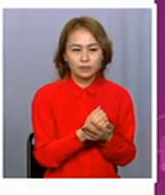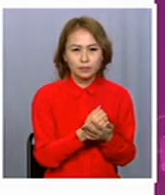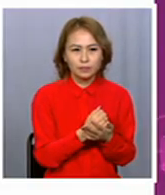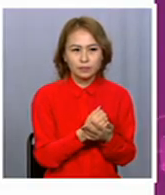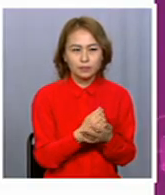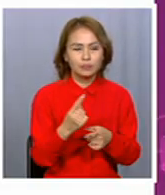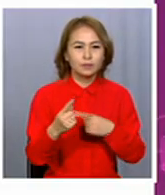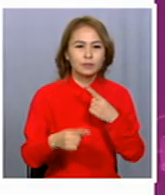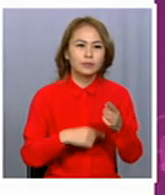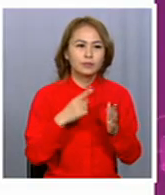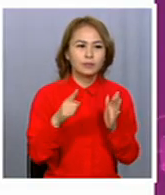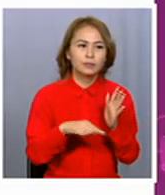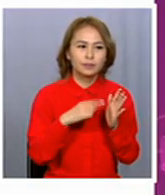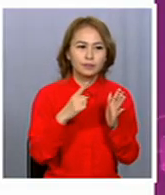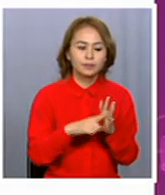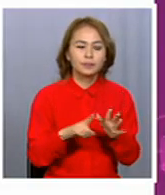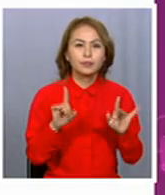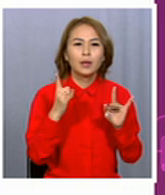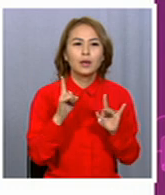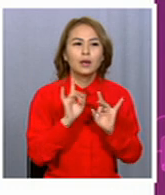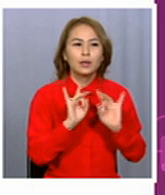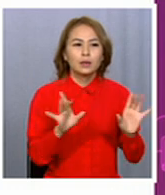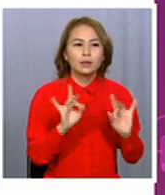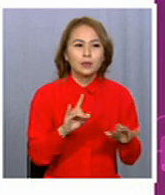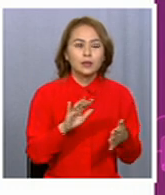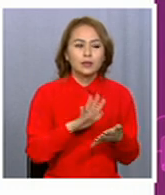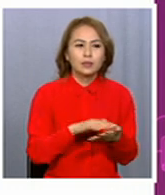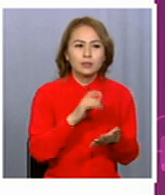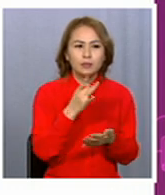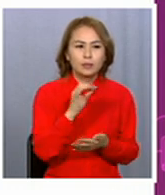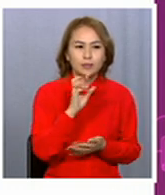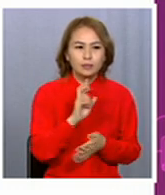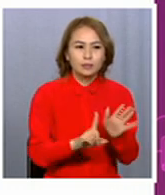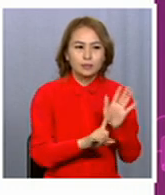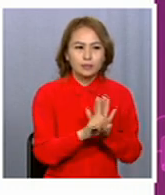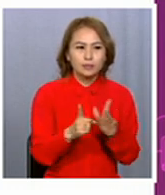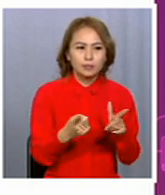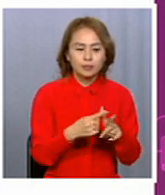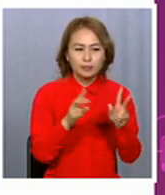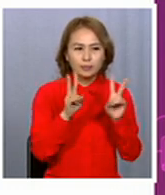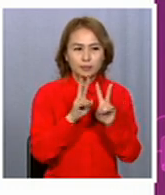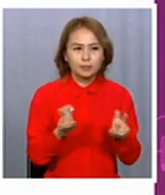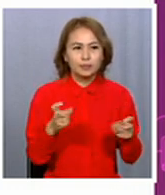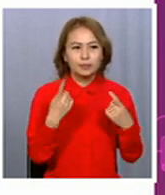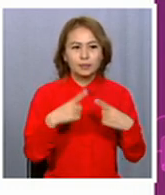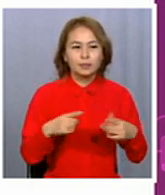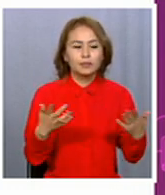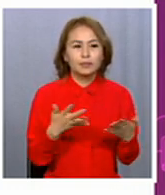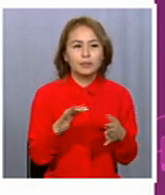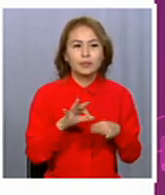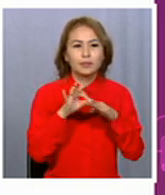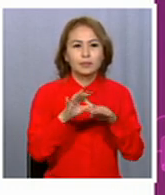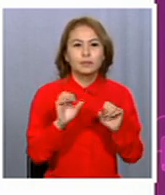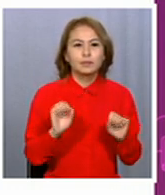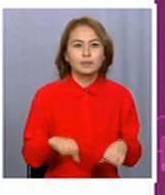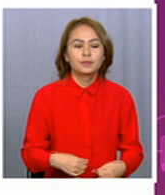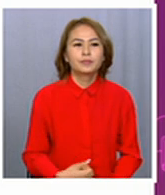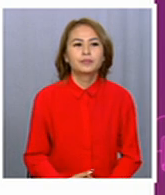Келесі сұраққа назар аударайық. Балалар, әңгіме неліктен Райымбек бастауы деп аталады? Басқаша қалай атауға